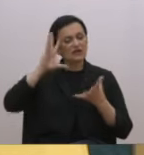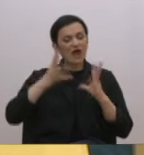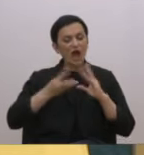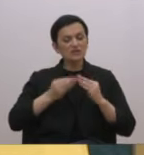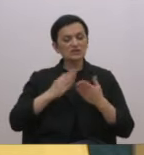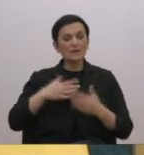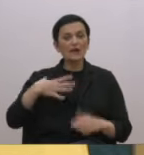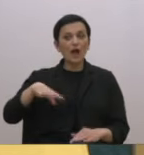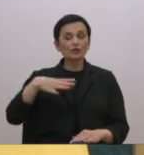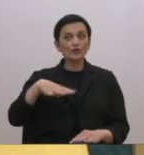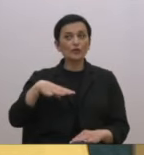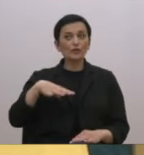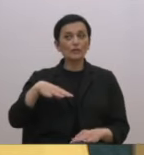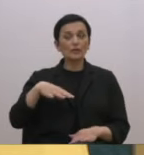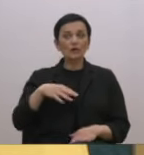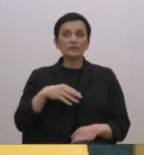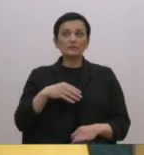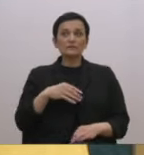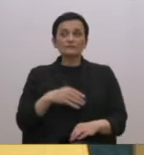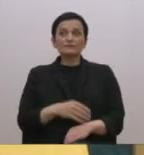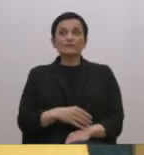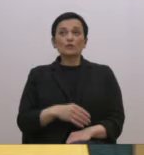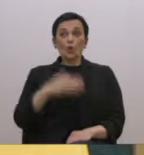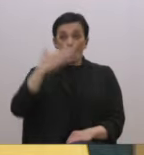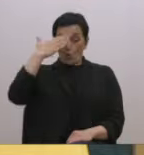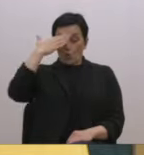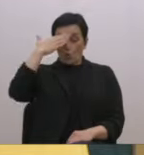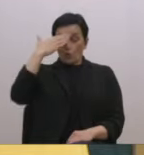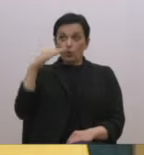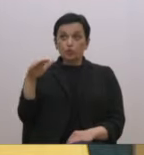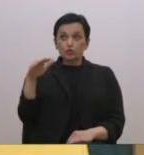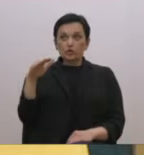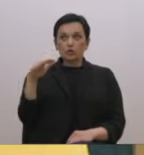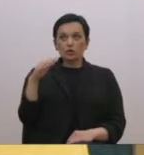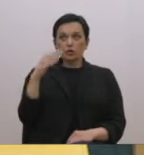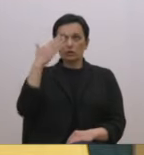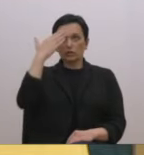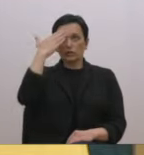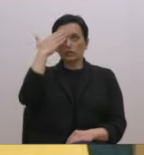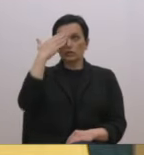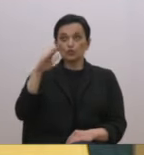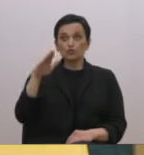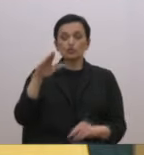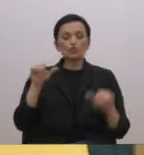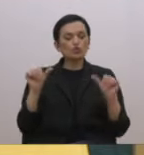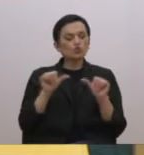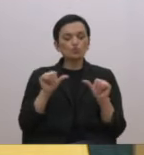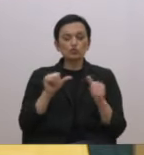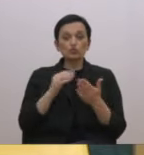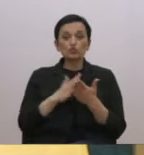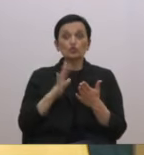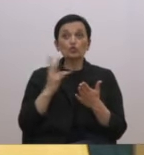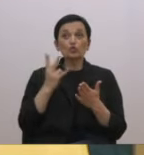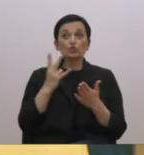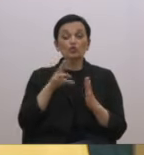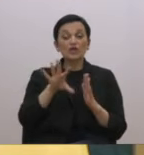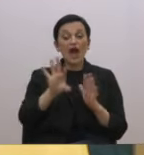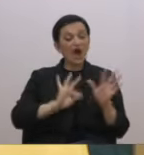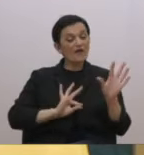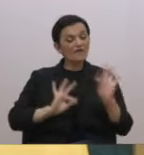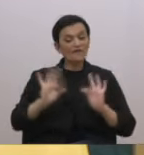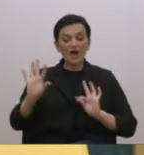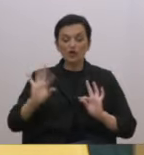ქართველობა. უცხო ცუდი არ არის, ოღონდ უნდა ავარჩიოთ. ჩვენ